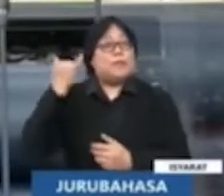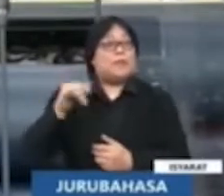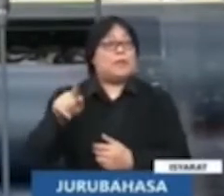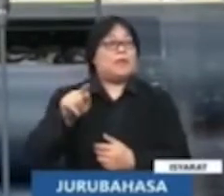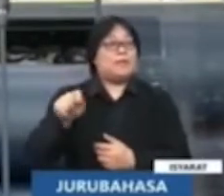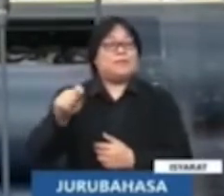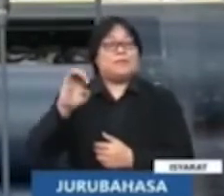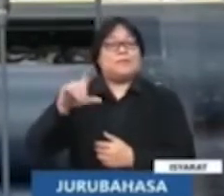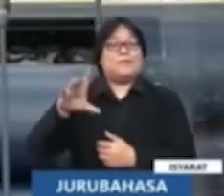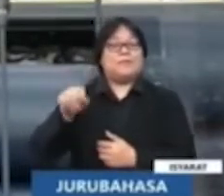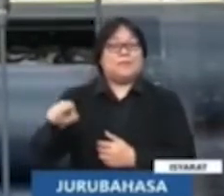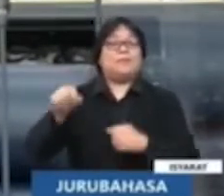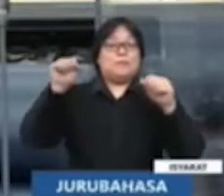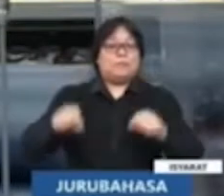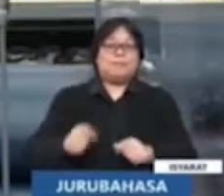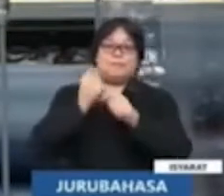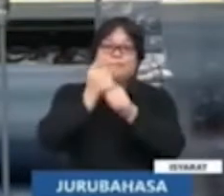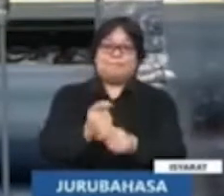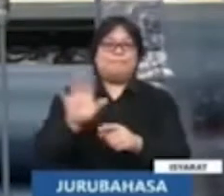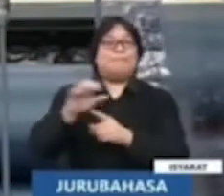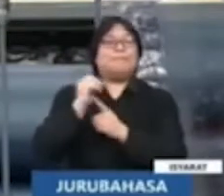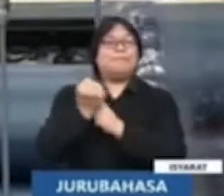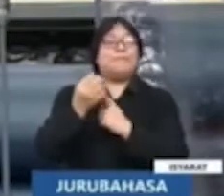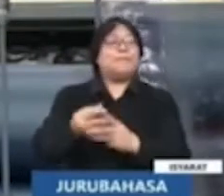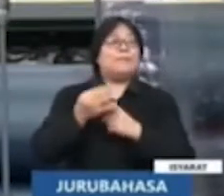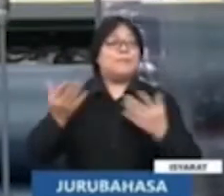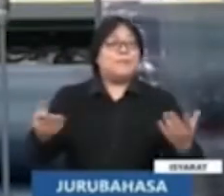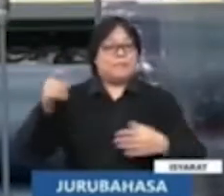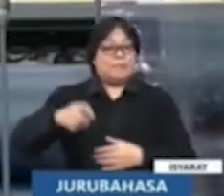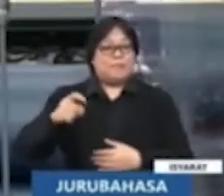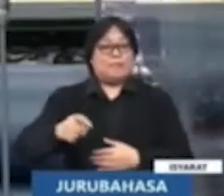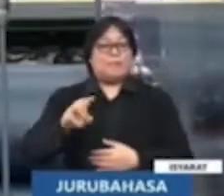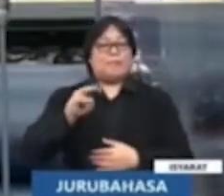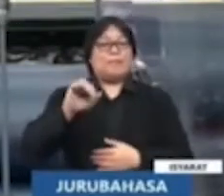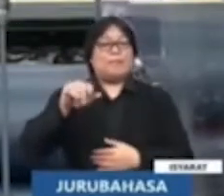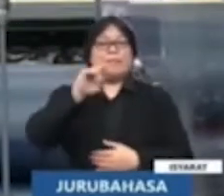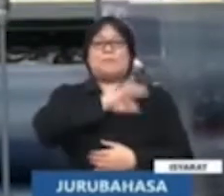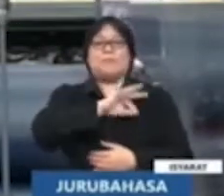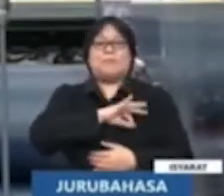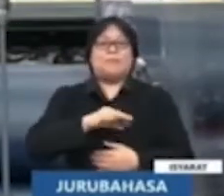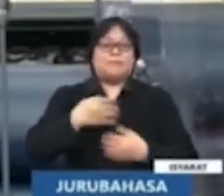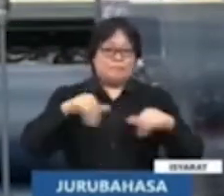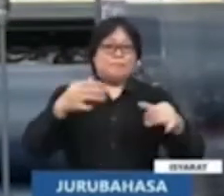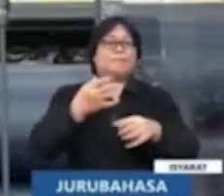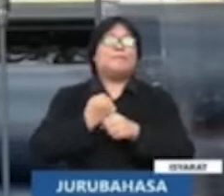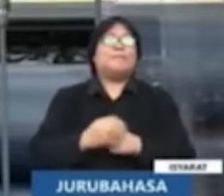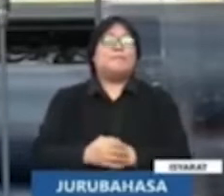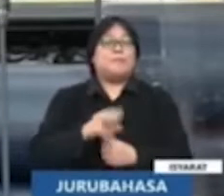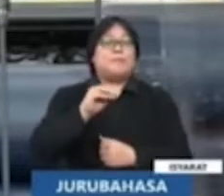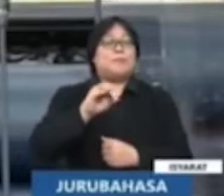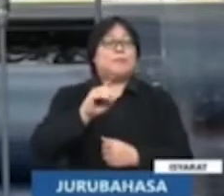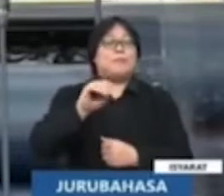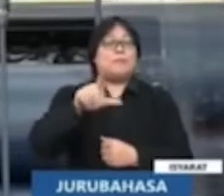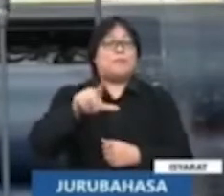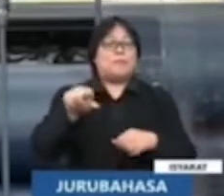kerana syarikat telekomunikasi dapat mengekalkan kedudukan mereka terutamanya dalam memastikan margin keuntungan terus terjamin. Sebaliknya, model